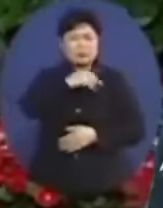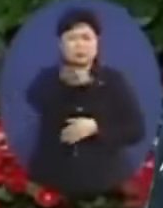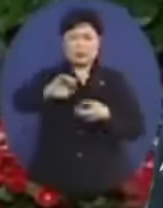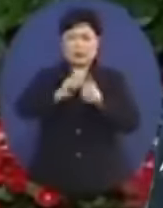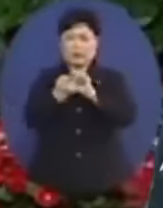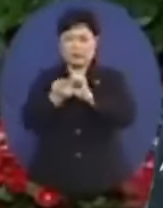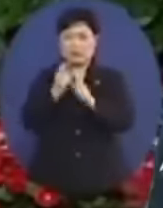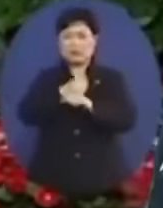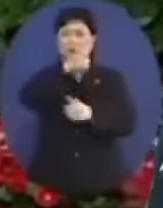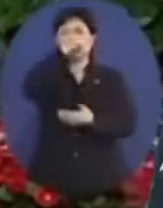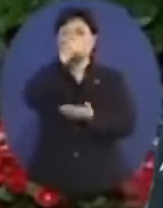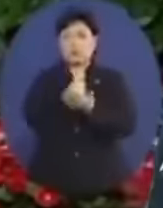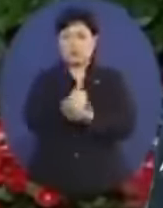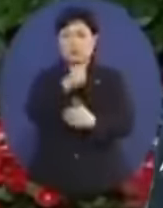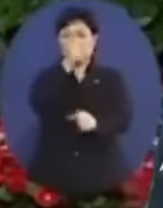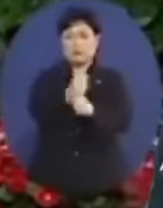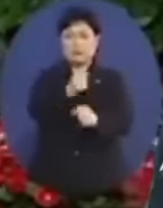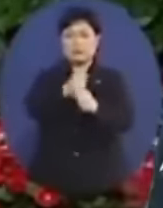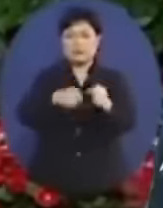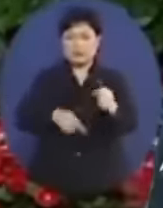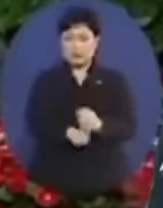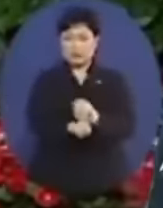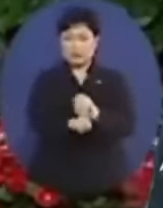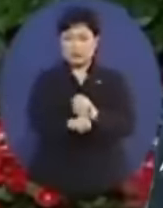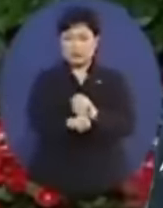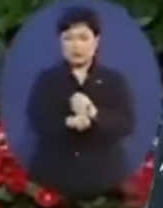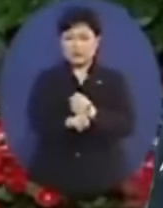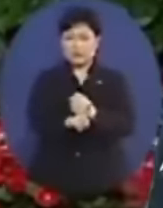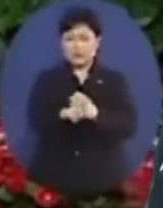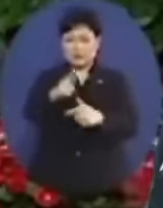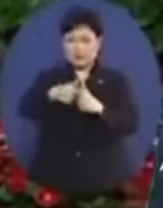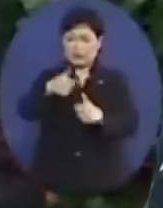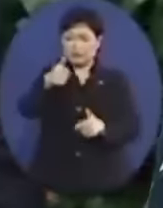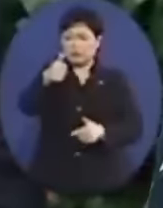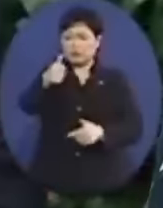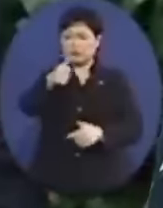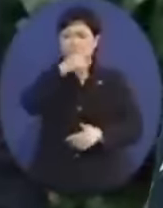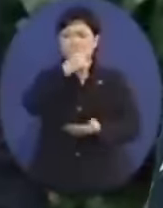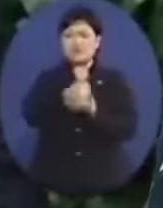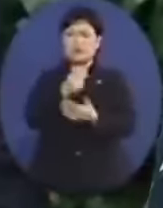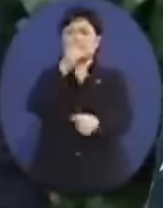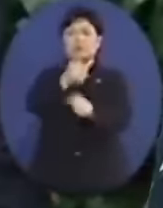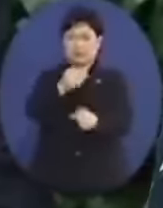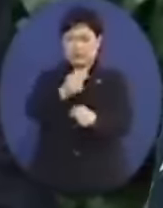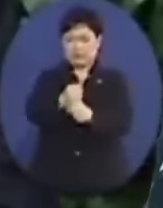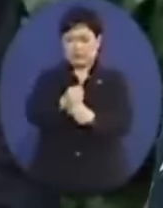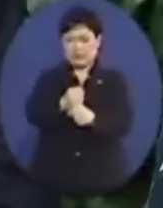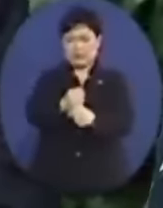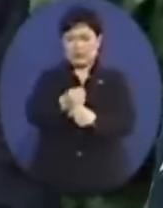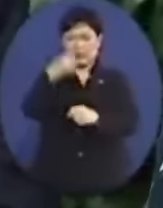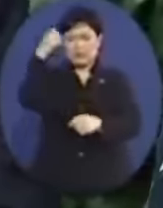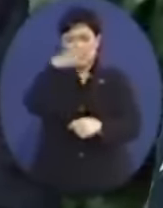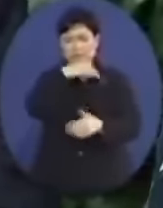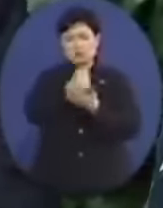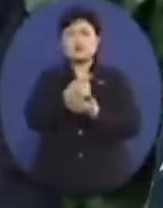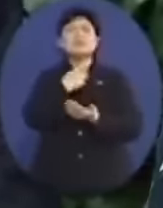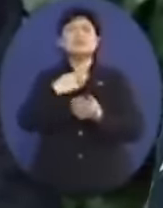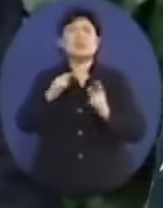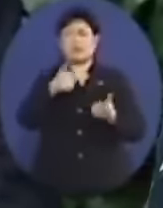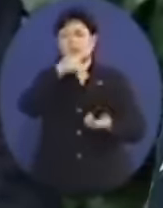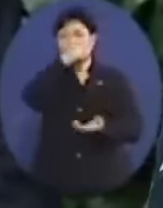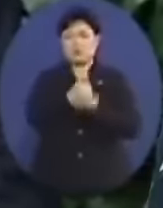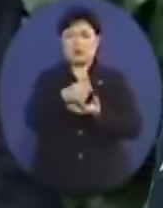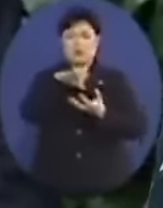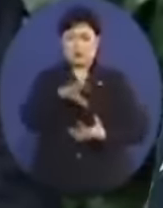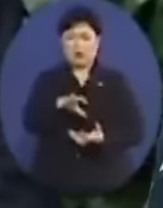대신하여 죄로 삼으신 것은 예 예수님을 죄로 삼아 버렸습니다 그냥 죄지은 것이 아니라 죄 등로